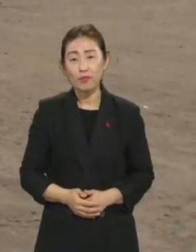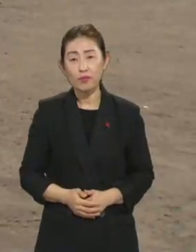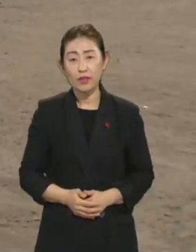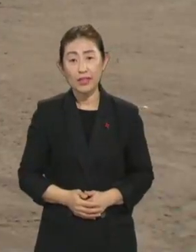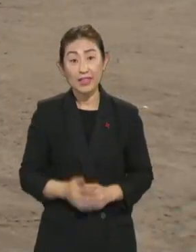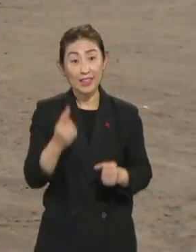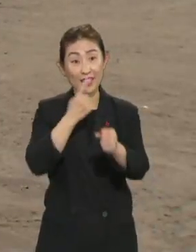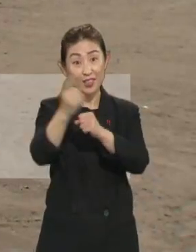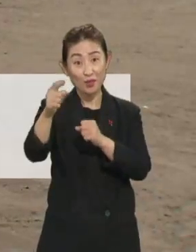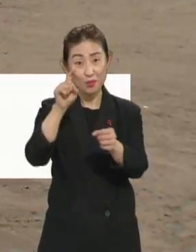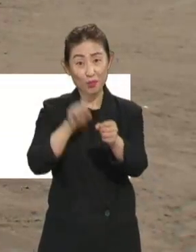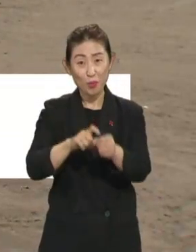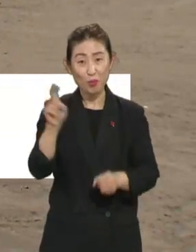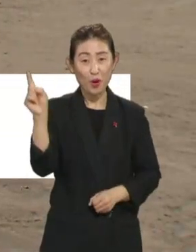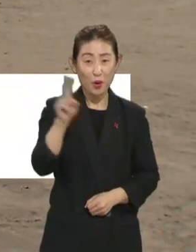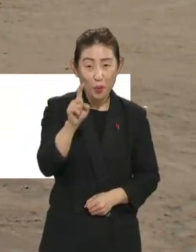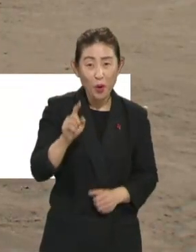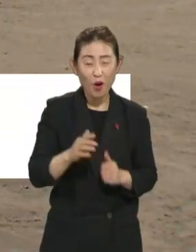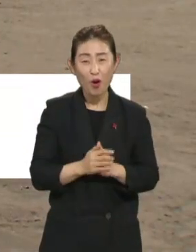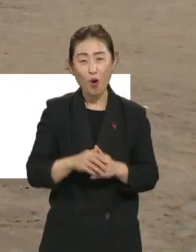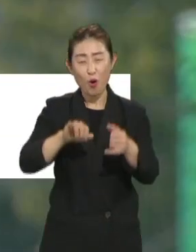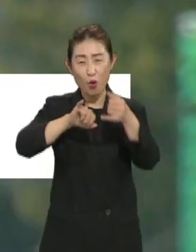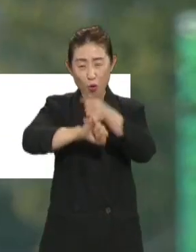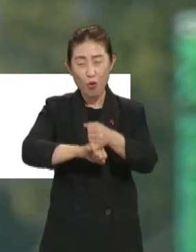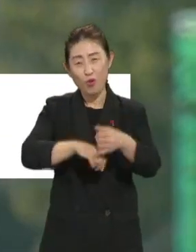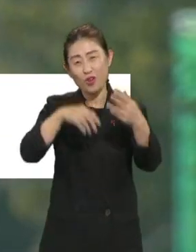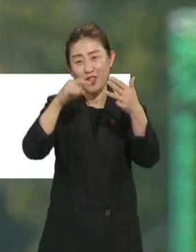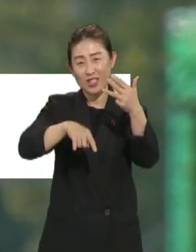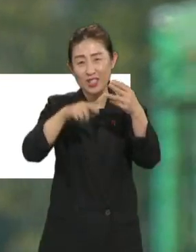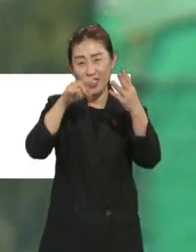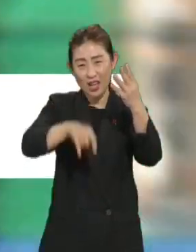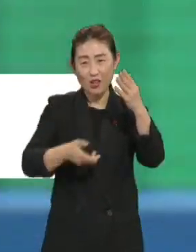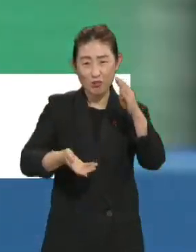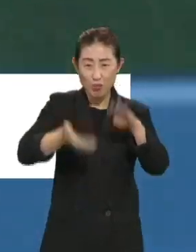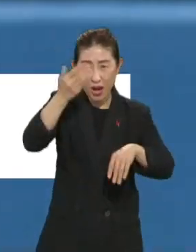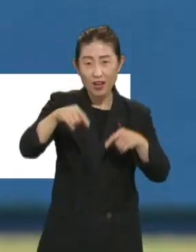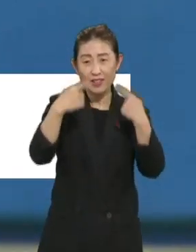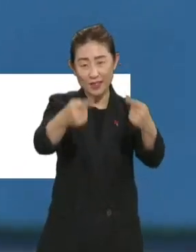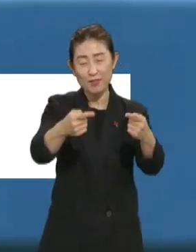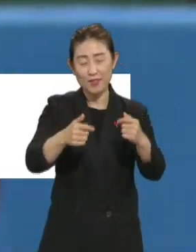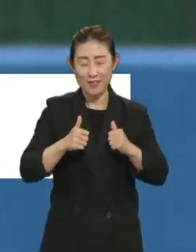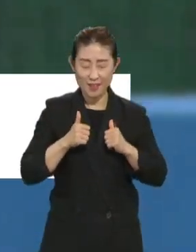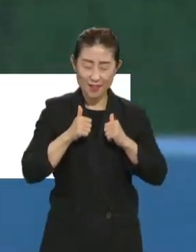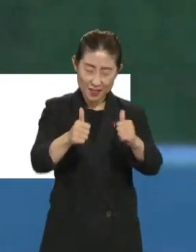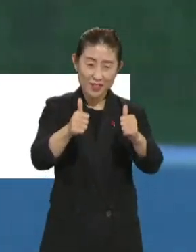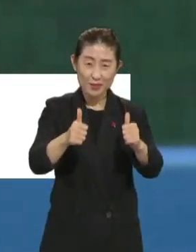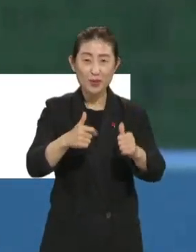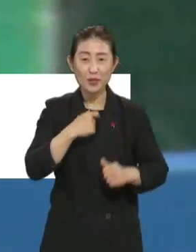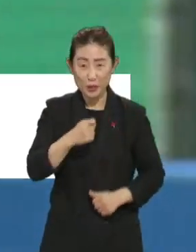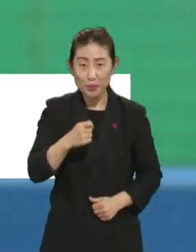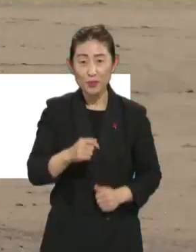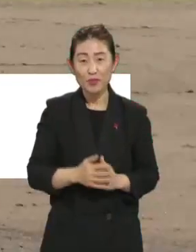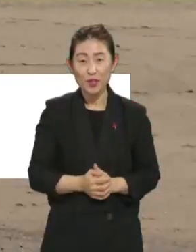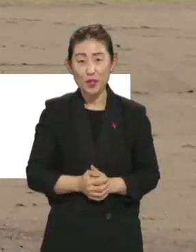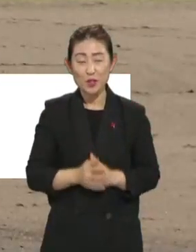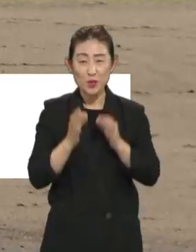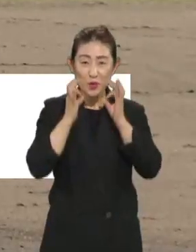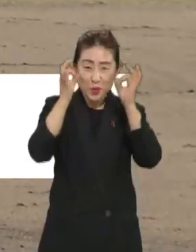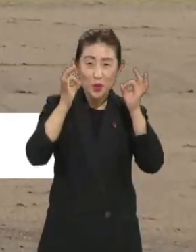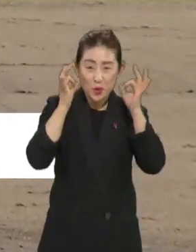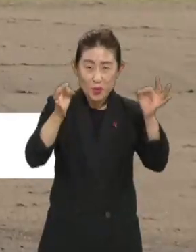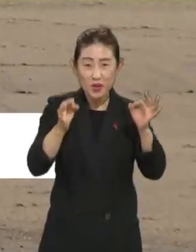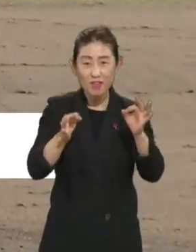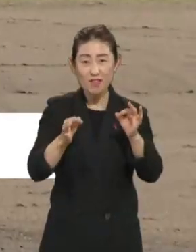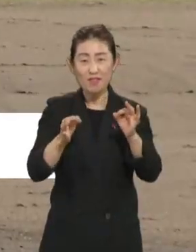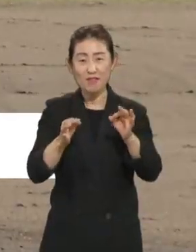내년 목표는 분명 포스트 시즌에 올라간다라는 목표를 가지고 열심히 해야 될 것 같고 저 스스로도 포스트 시즌에 올라가기 위해서 정규